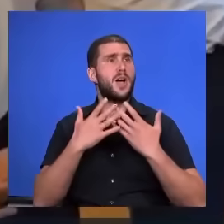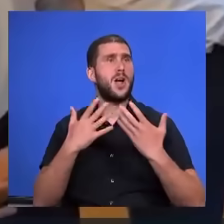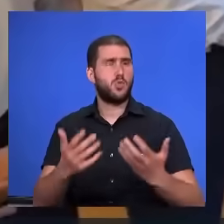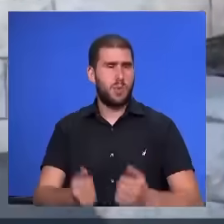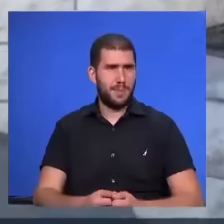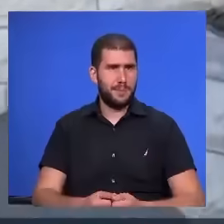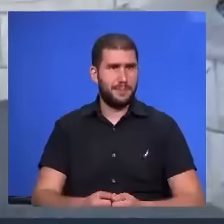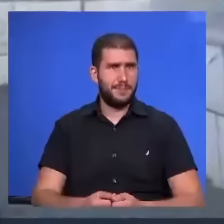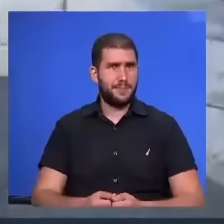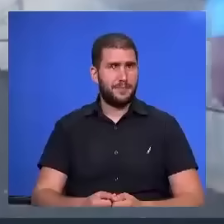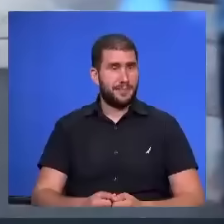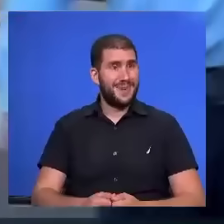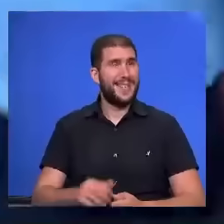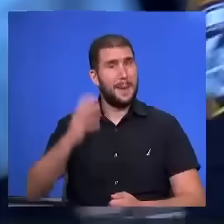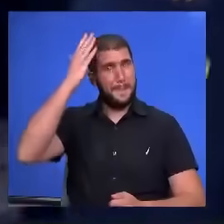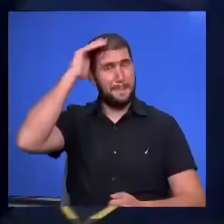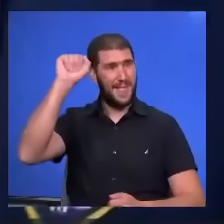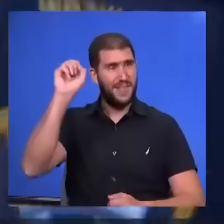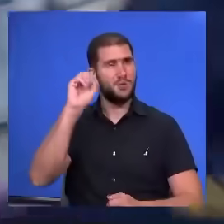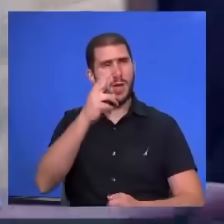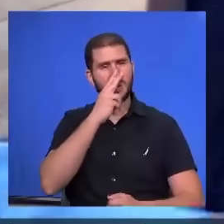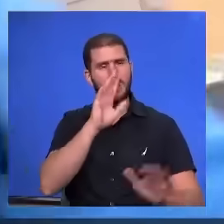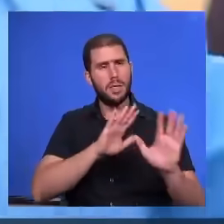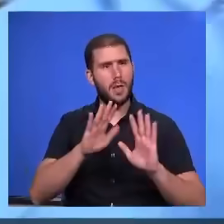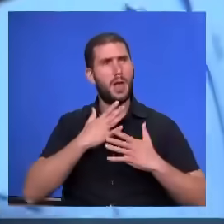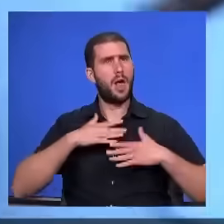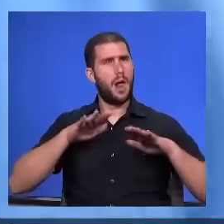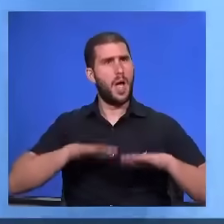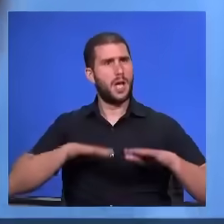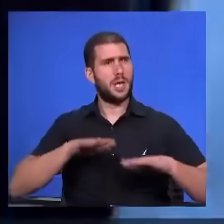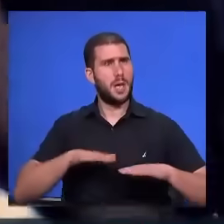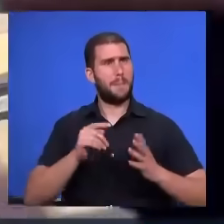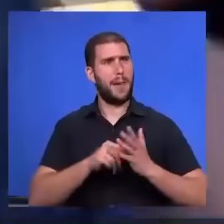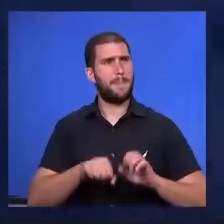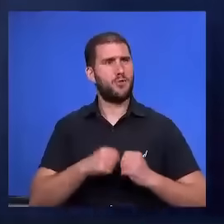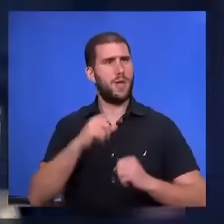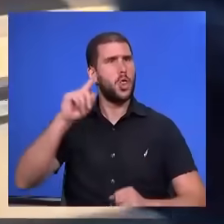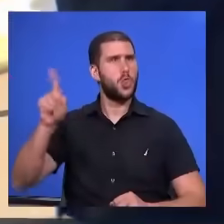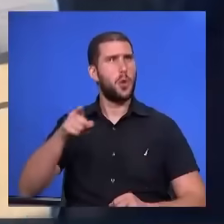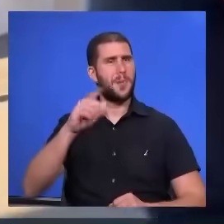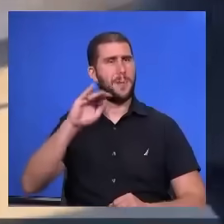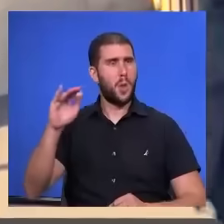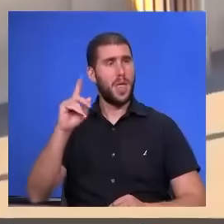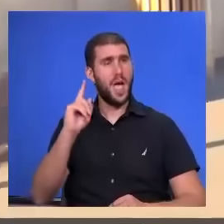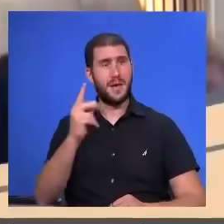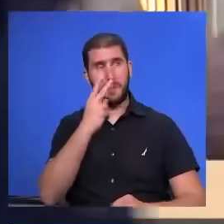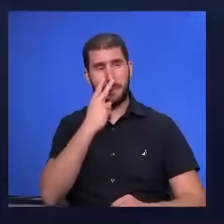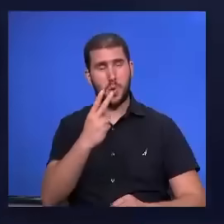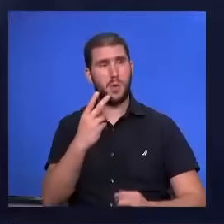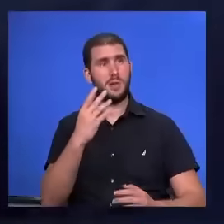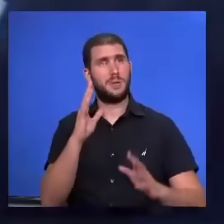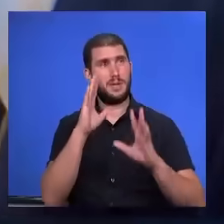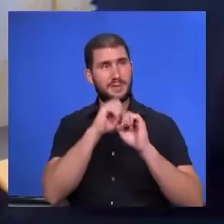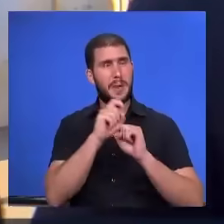והאהבה הגדולה. איתמר בן גביר נשלח לנסות להרגיע את הרוחות על רקע משבר הטורבינות בגולן, אבל הביקור נתפס